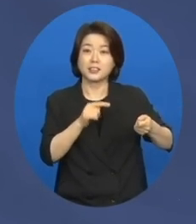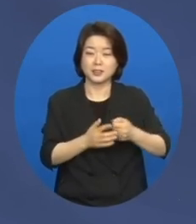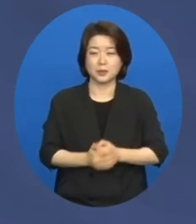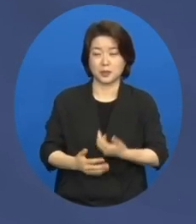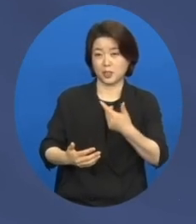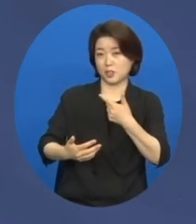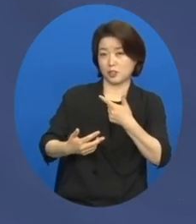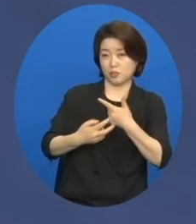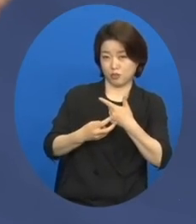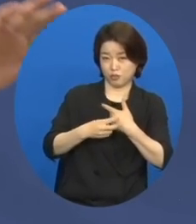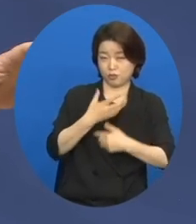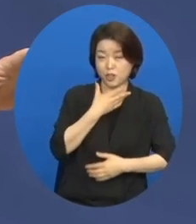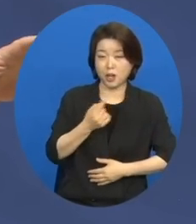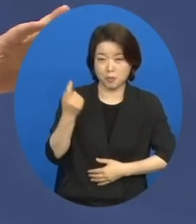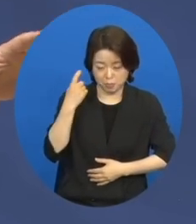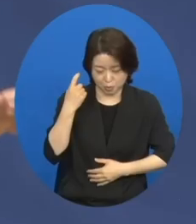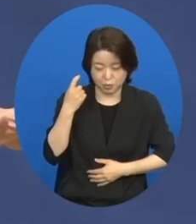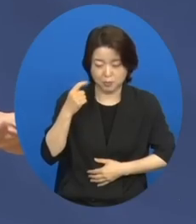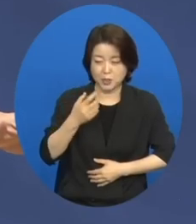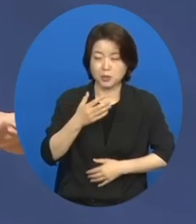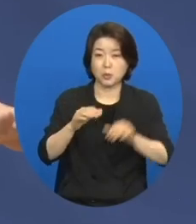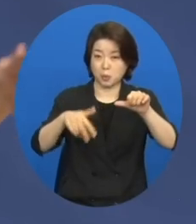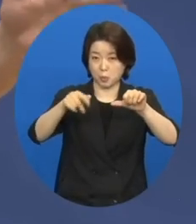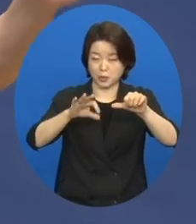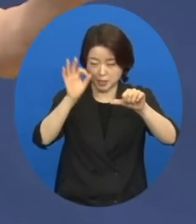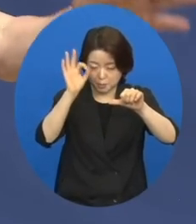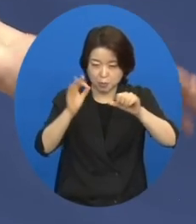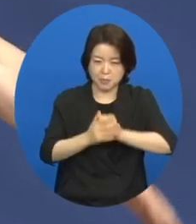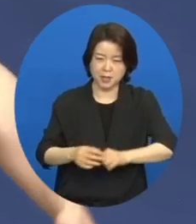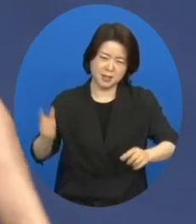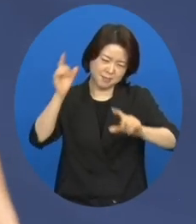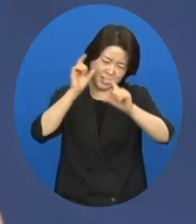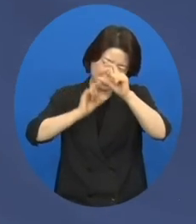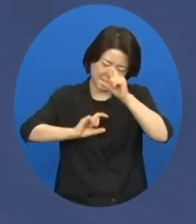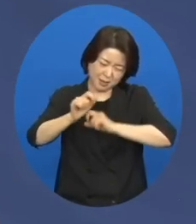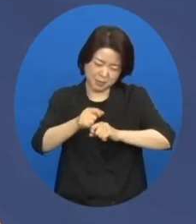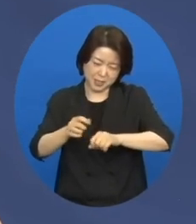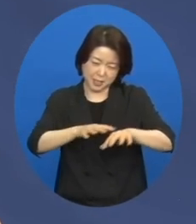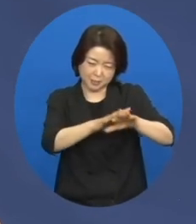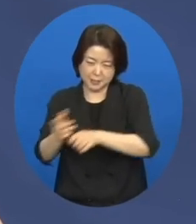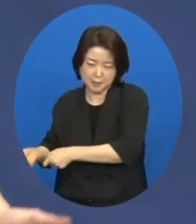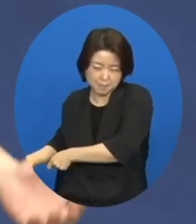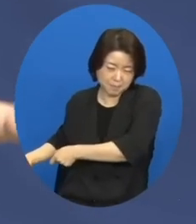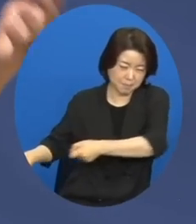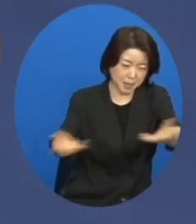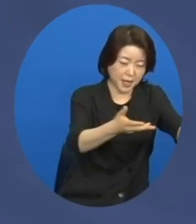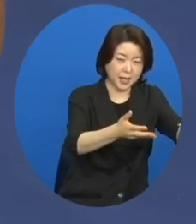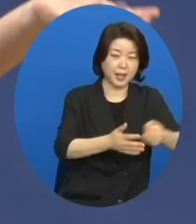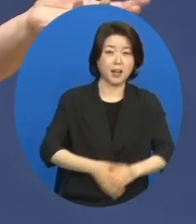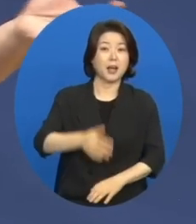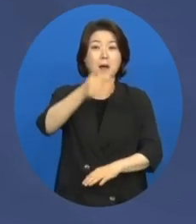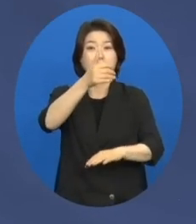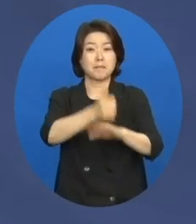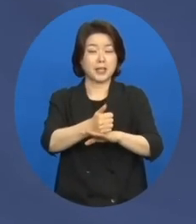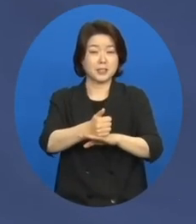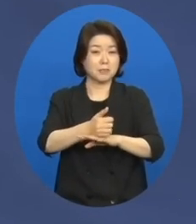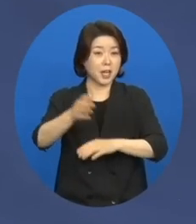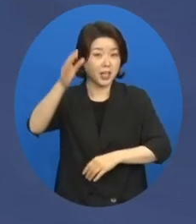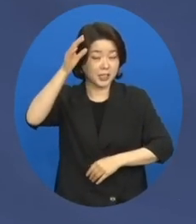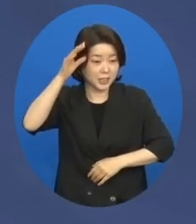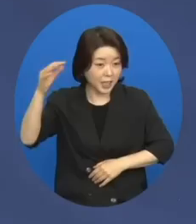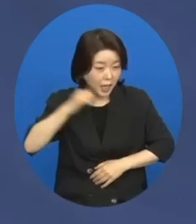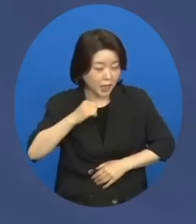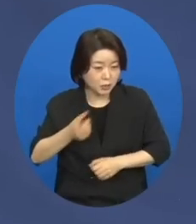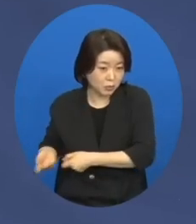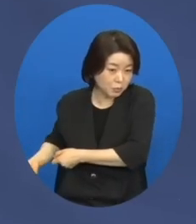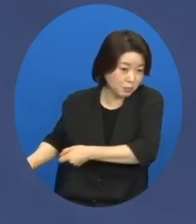배경에는 밤새도록 그물질을 하던 사람들이 마지막 그물을 기대 가운데 던졌고